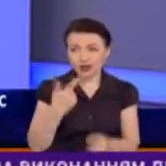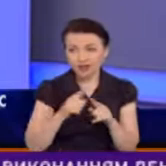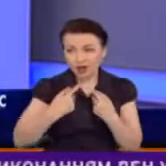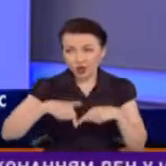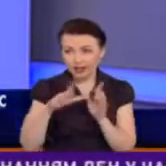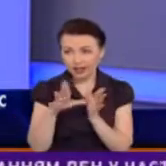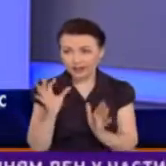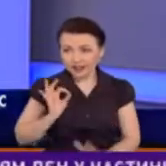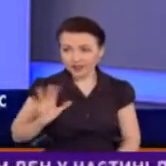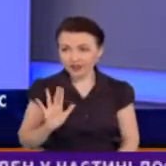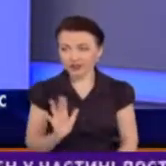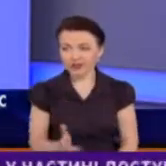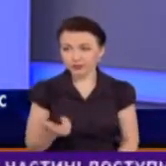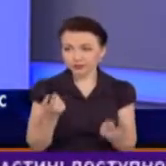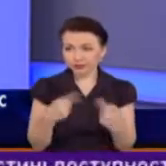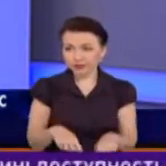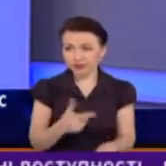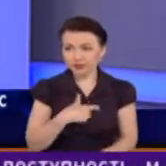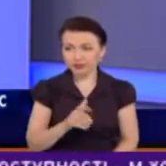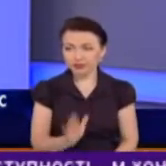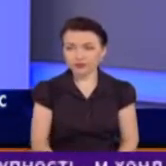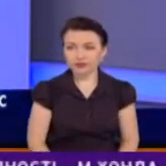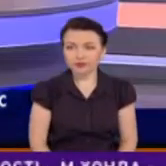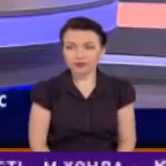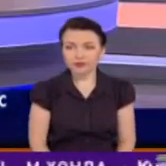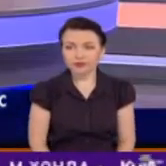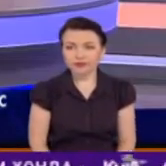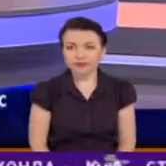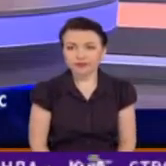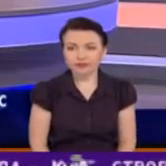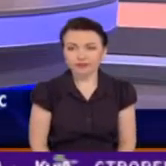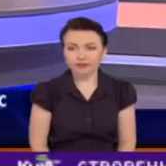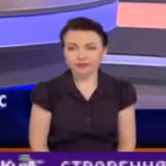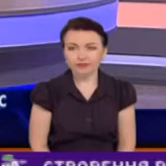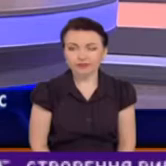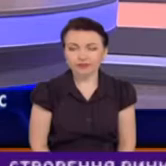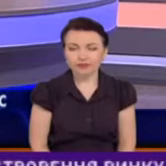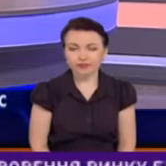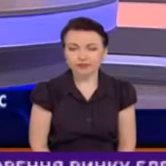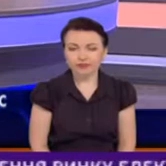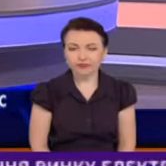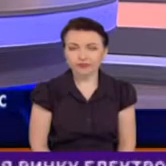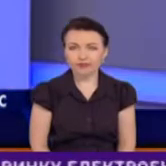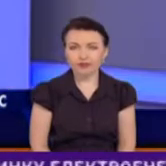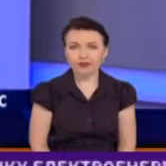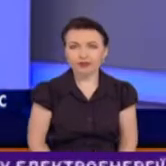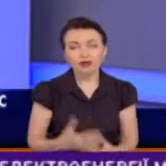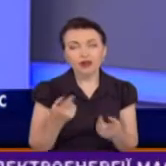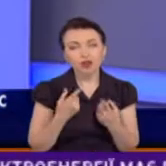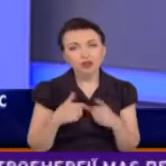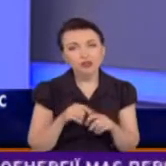Яка розуміє, яка що... в темі там чи що? Ні, яка розуміє в темі, але тільки потреби народу, а